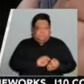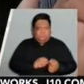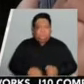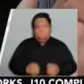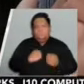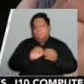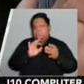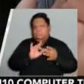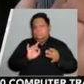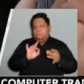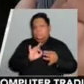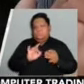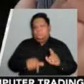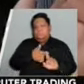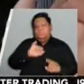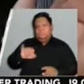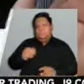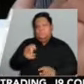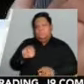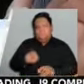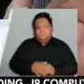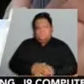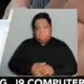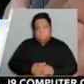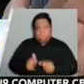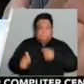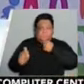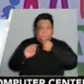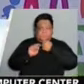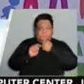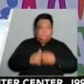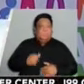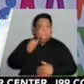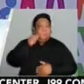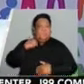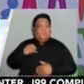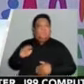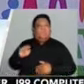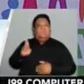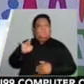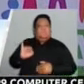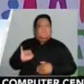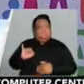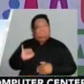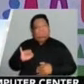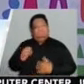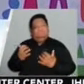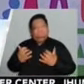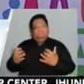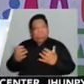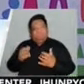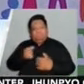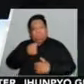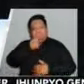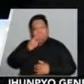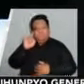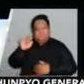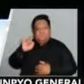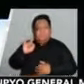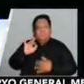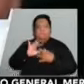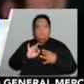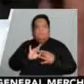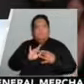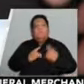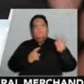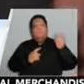Sa press con kahapon sa NBI, binanggit na isang head nurse ng National Kidney and Transplant Institute o NKTI ang umuri